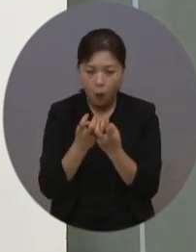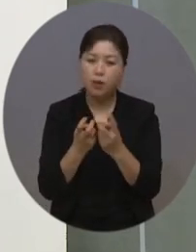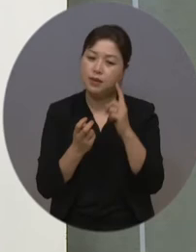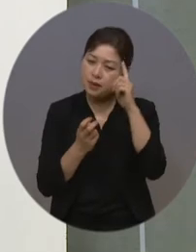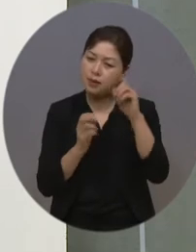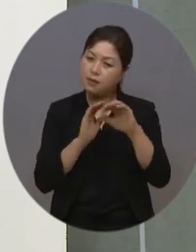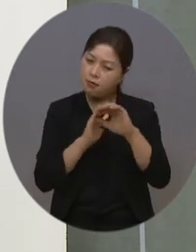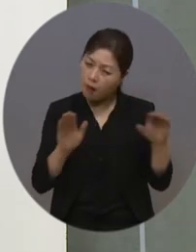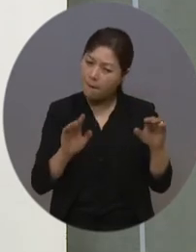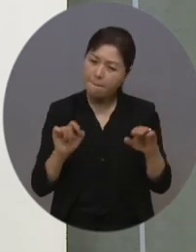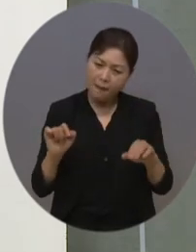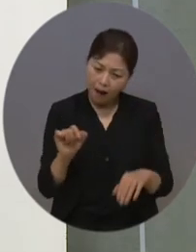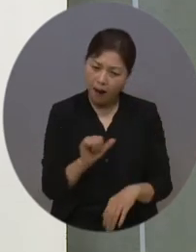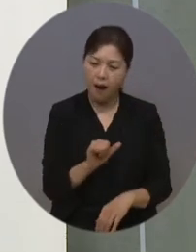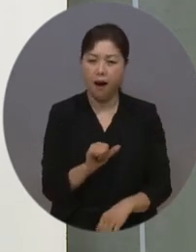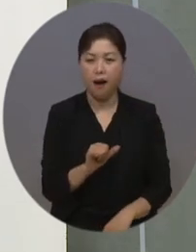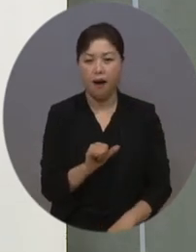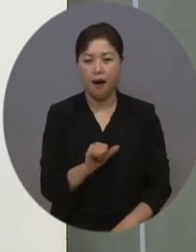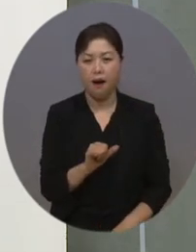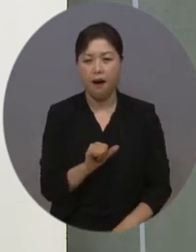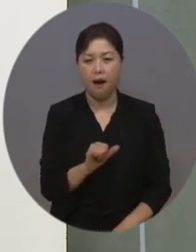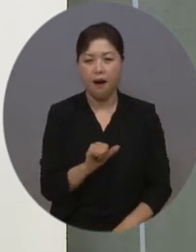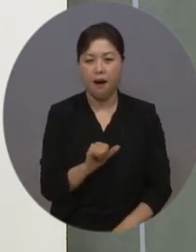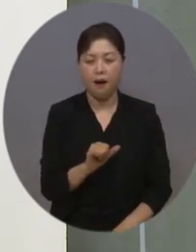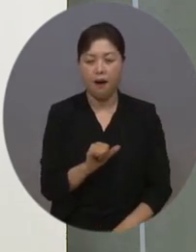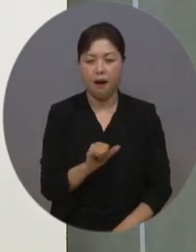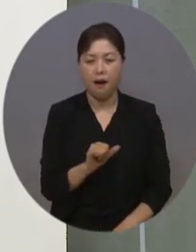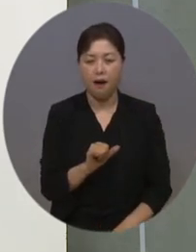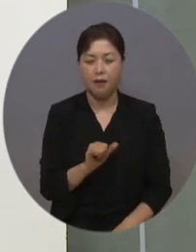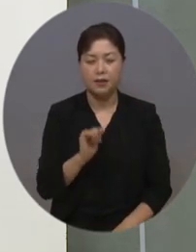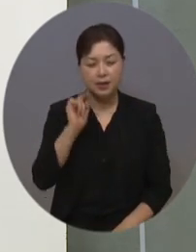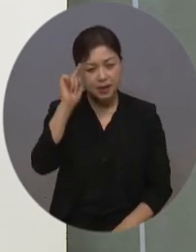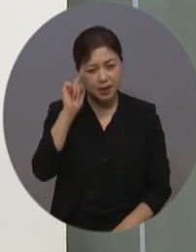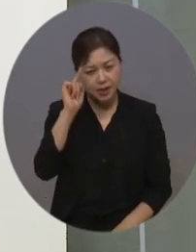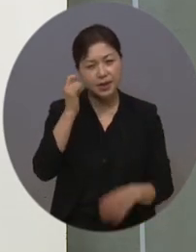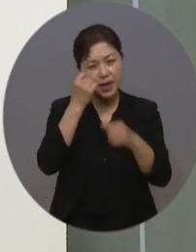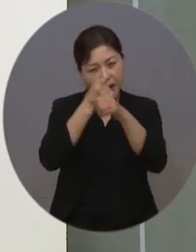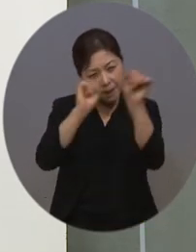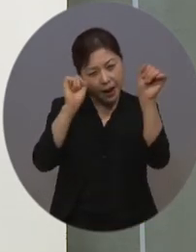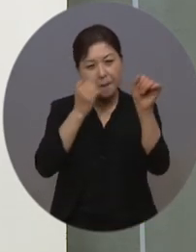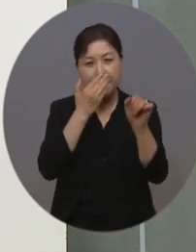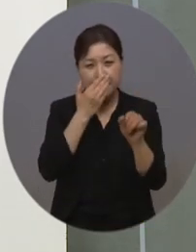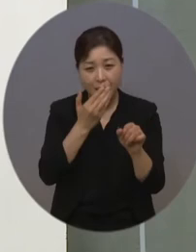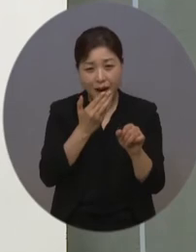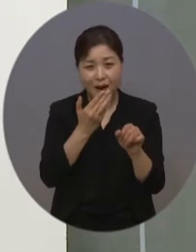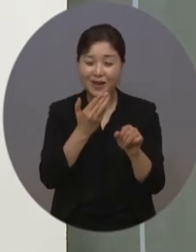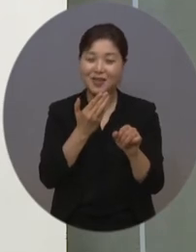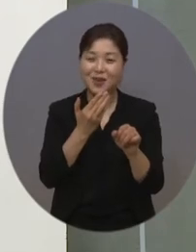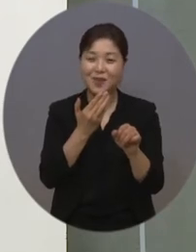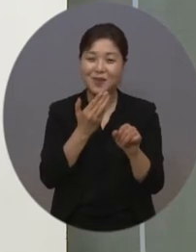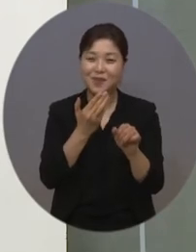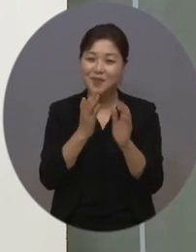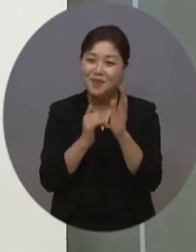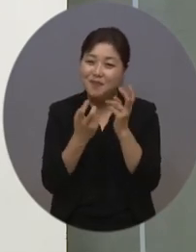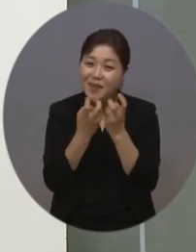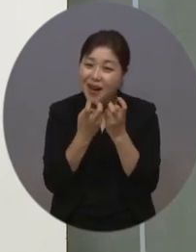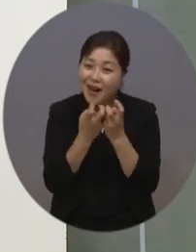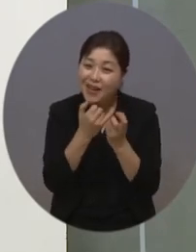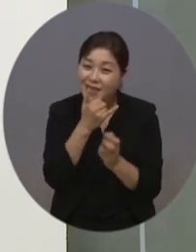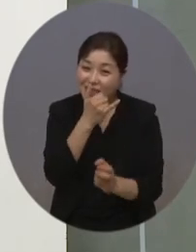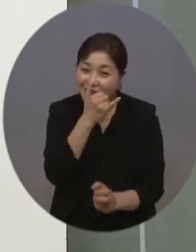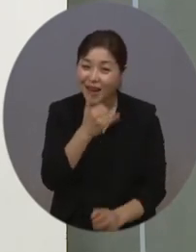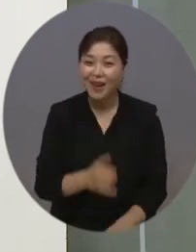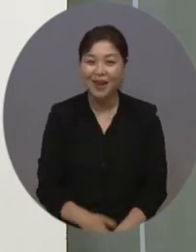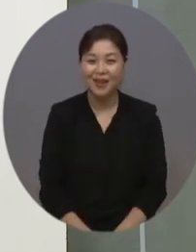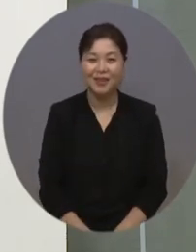빨리 뭐 스트레스로부터 탈출할 수 있었다라는 무슨 비결